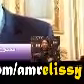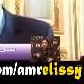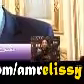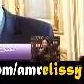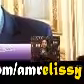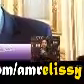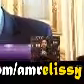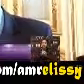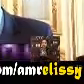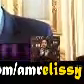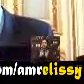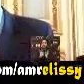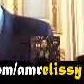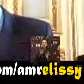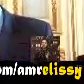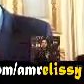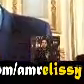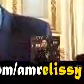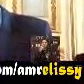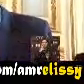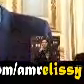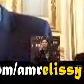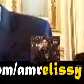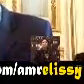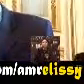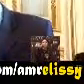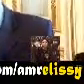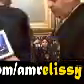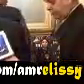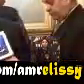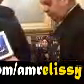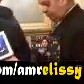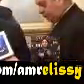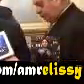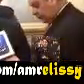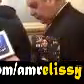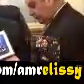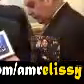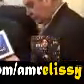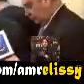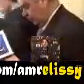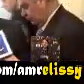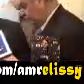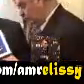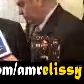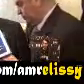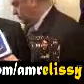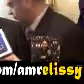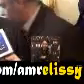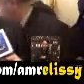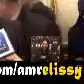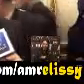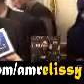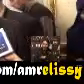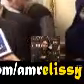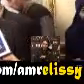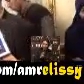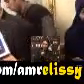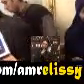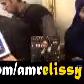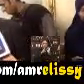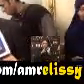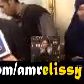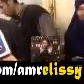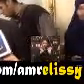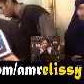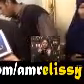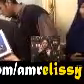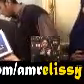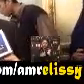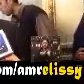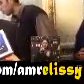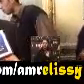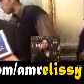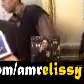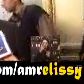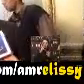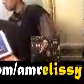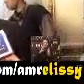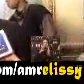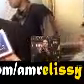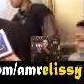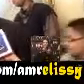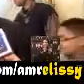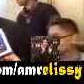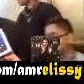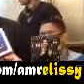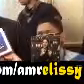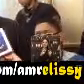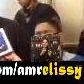بأولادها الأيتام عشان يصبحوا شباب ورجال في المستقبل. This event brought together government officials. هذا الحدث يجمع